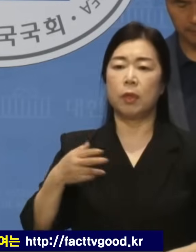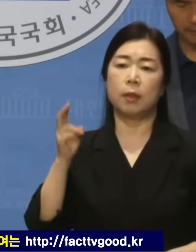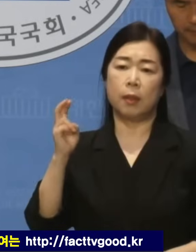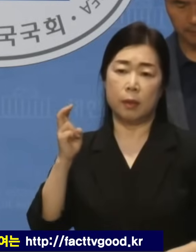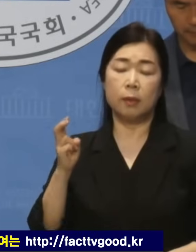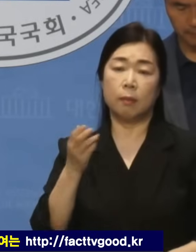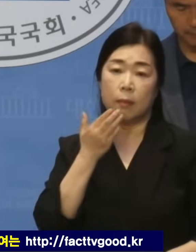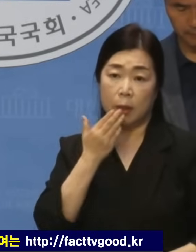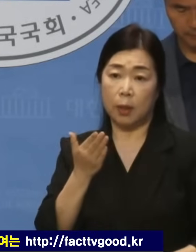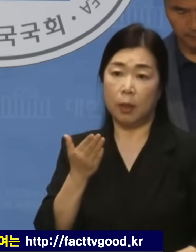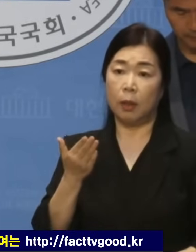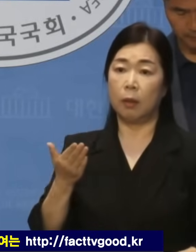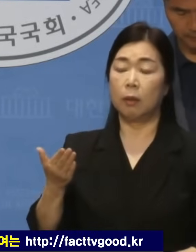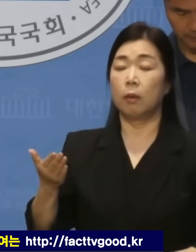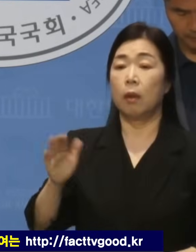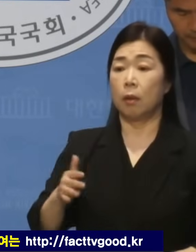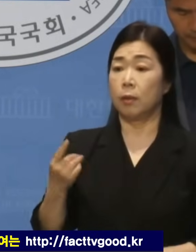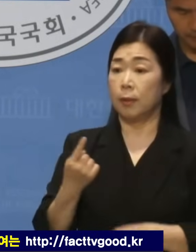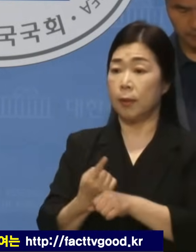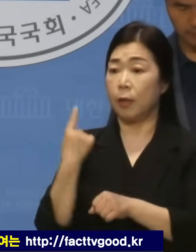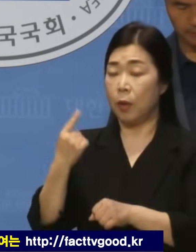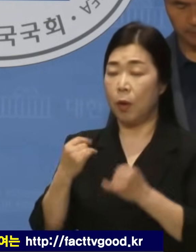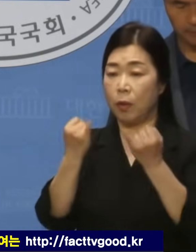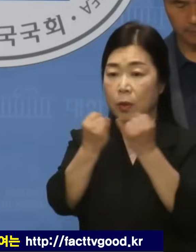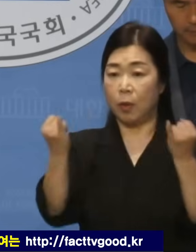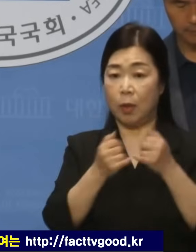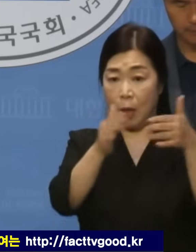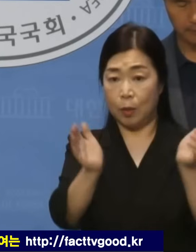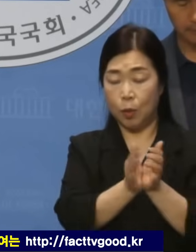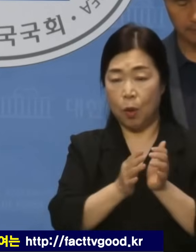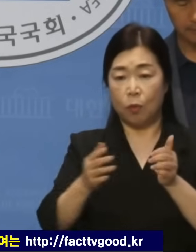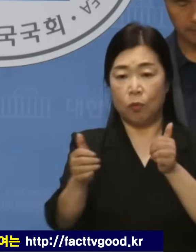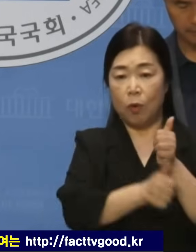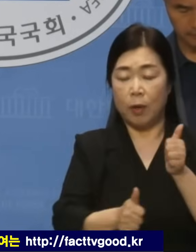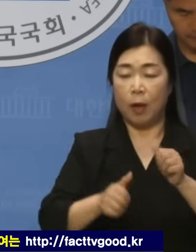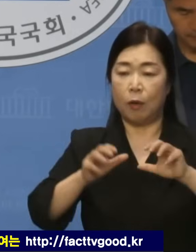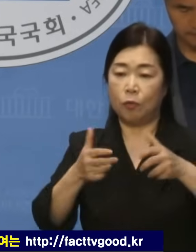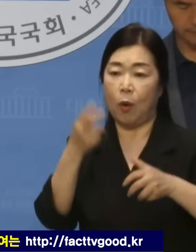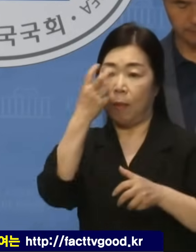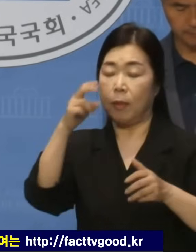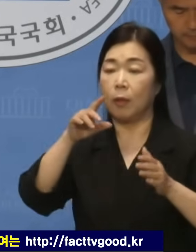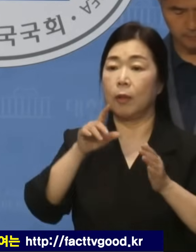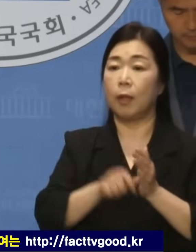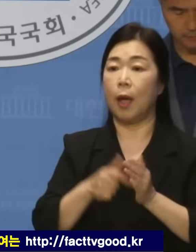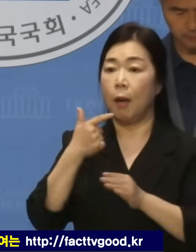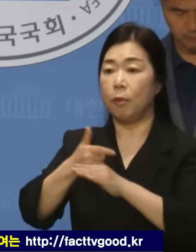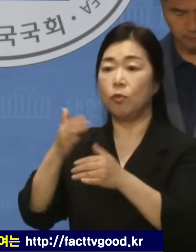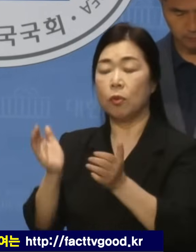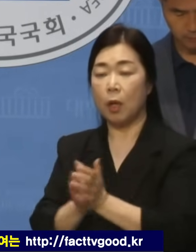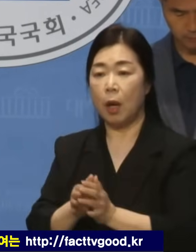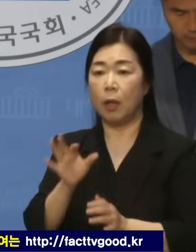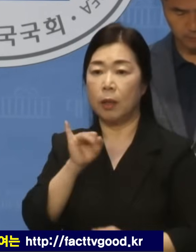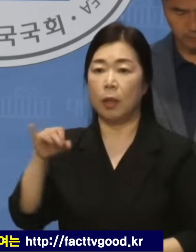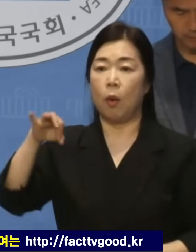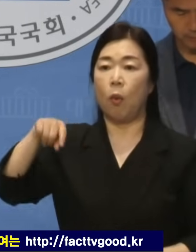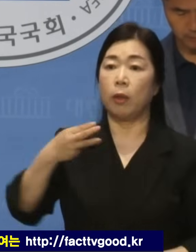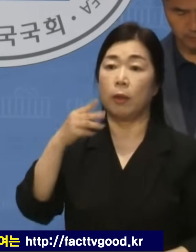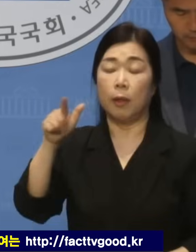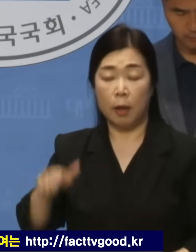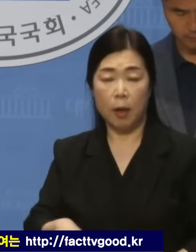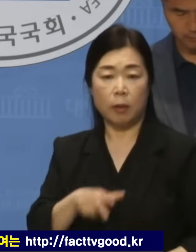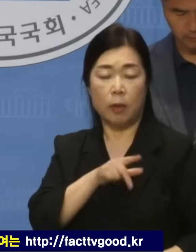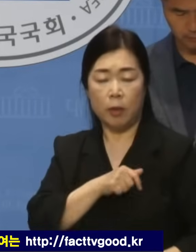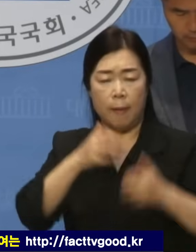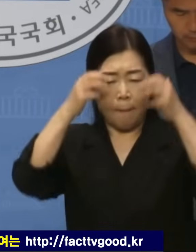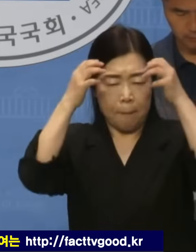예측된 일이었습니다. 지난해 여성가족위원회 국정감사에서 더불어민주당 이원택 의원이